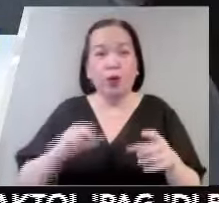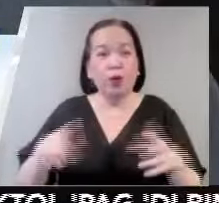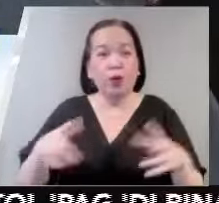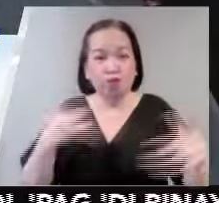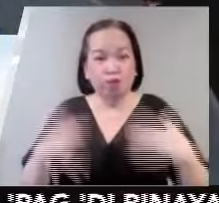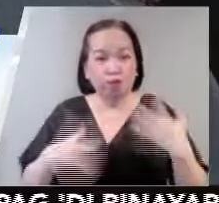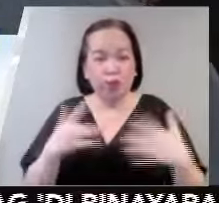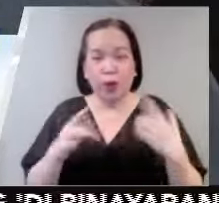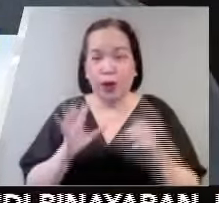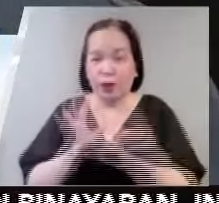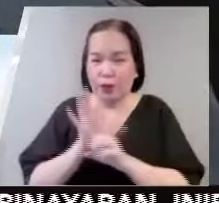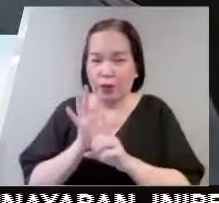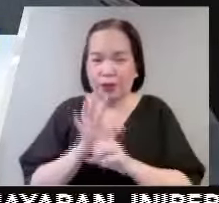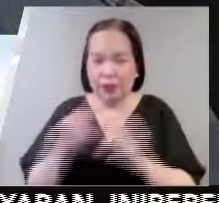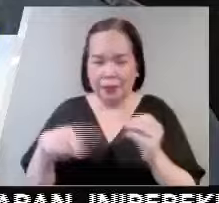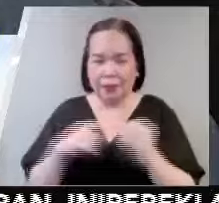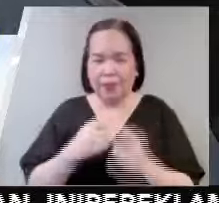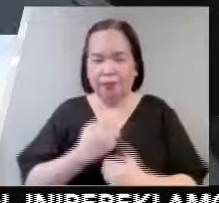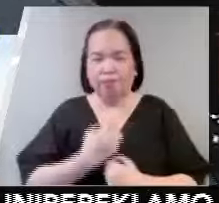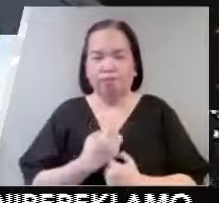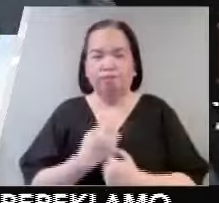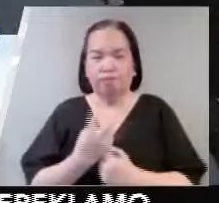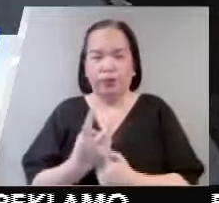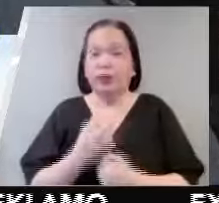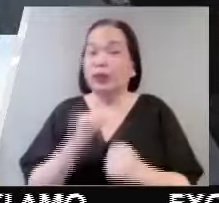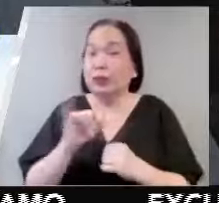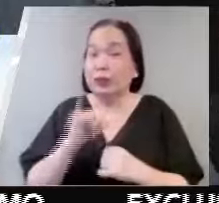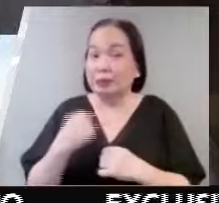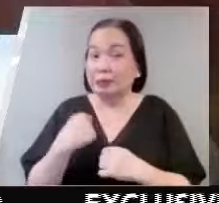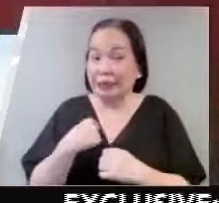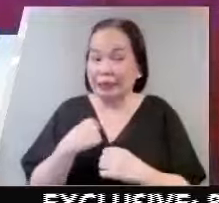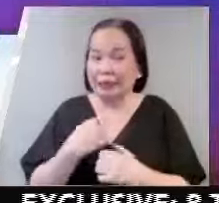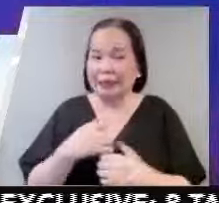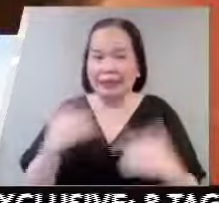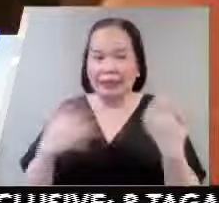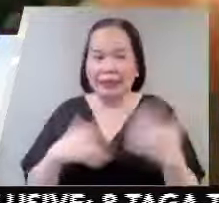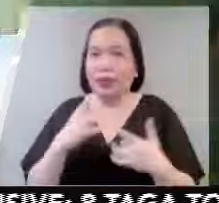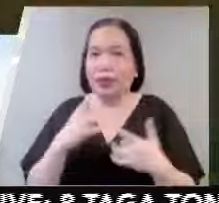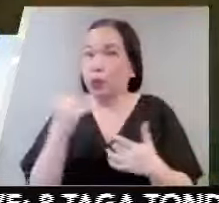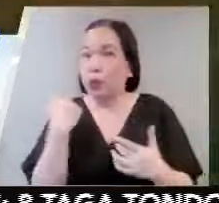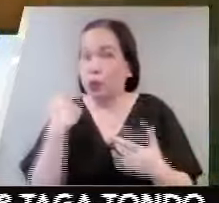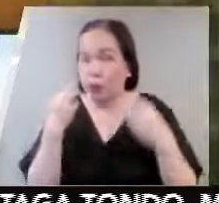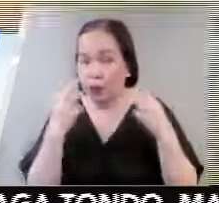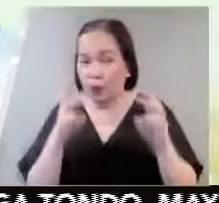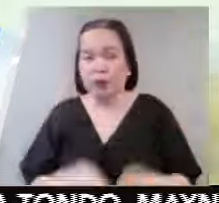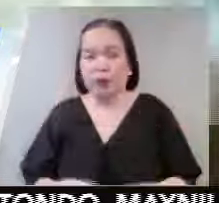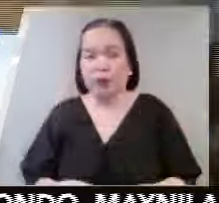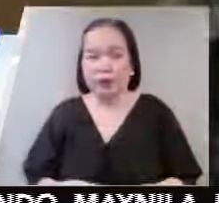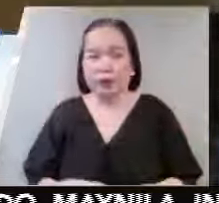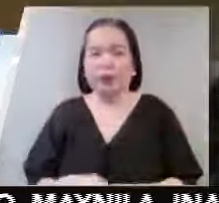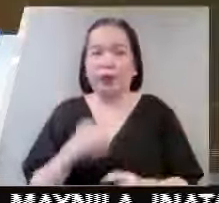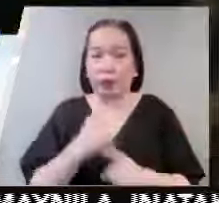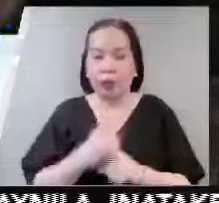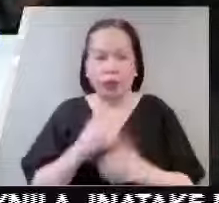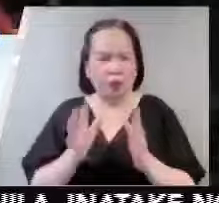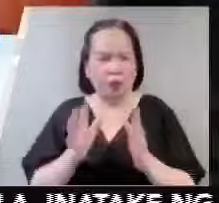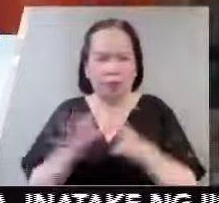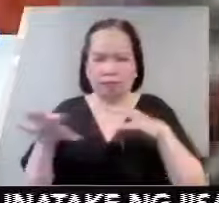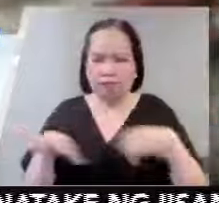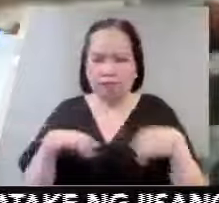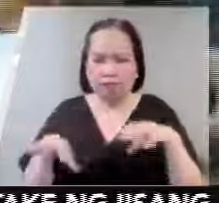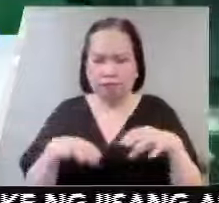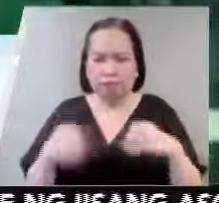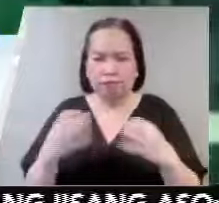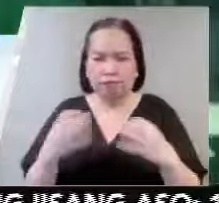ng Voltes 5. So, excited din ako para sa mga hindi pa nakakanood. Bukod sa action-packed fight scenes ng Mega